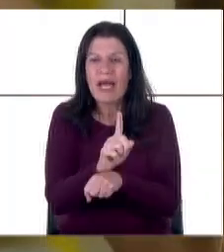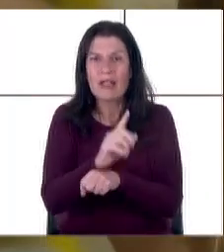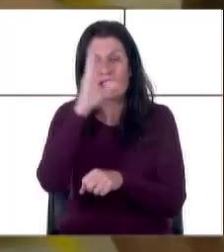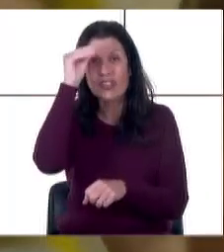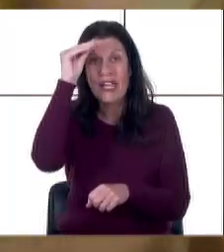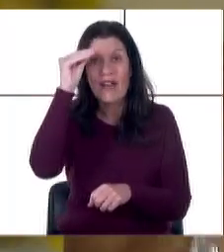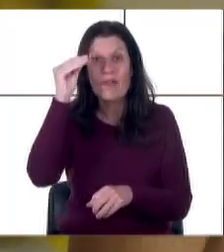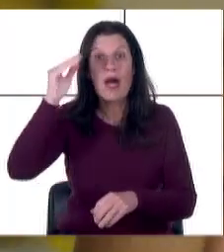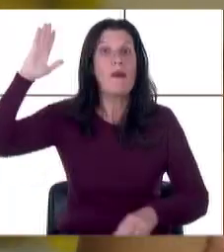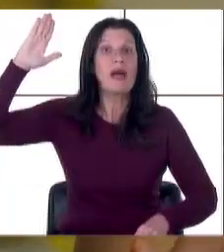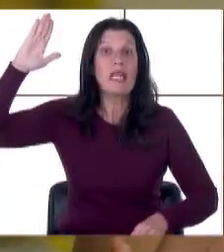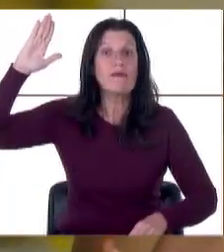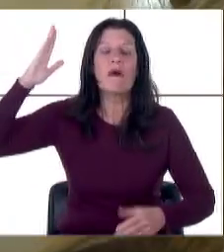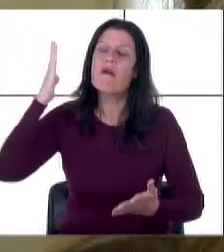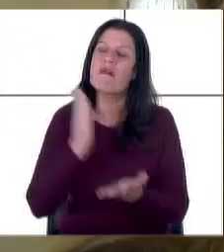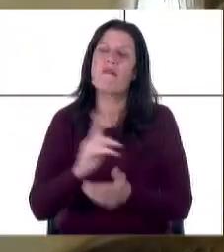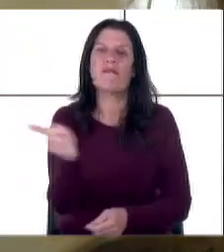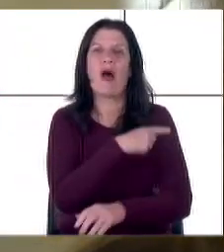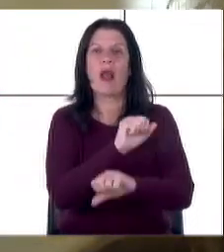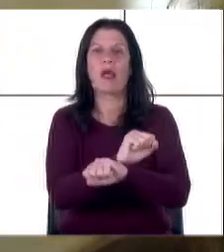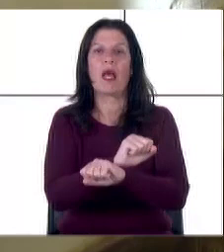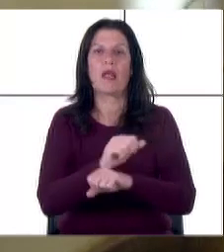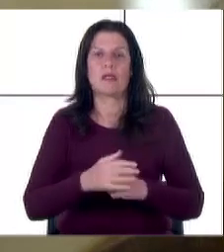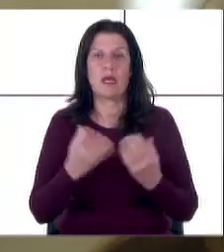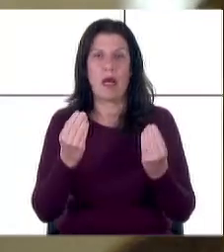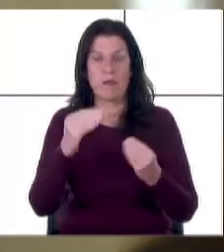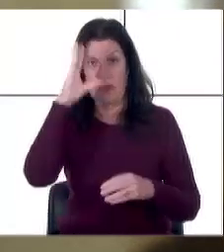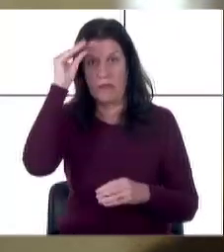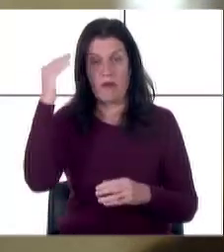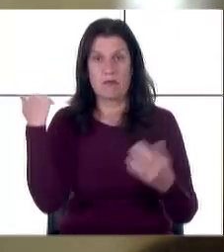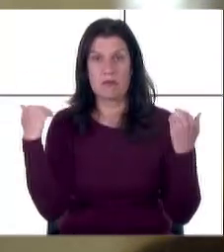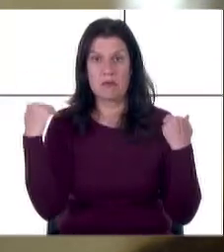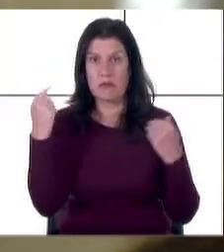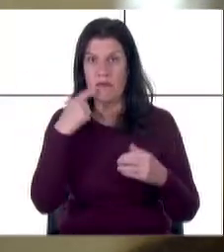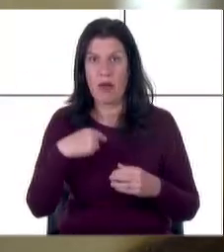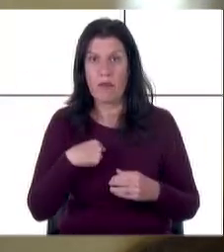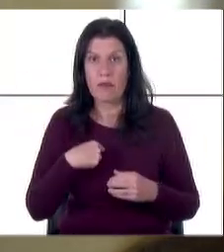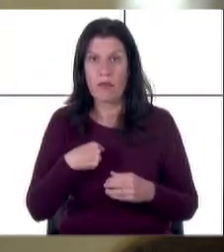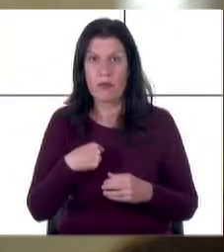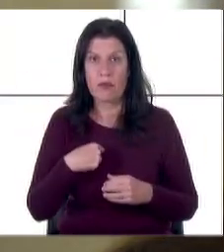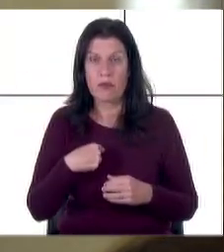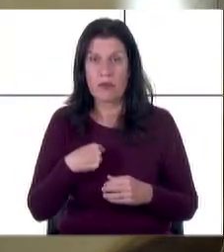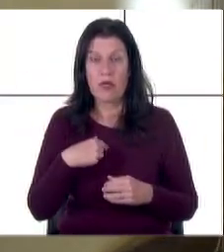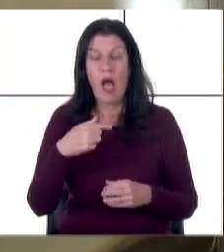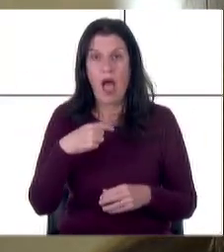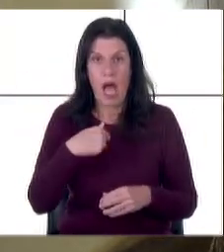את ידו, הוא נכנס לכלא? הרבה גברים פנו אליי ואמרו לי, שמי מירי אני. אני מוצא את